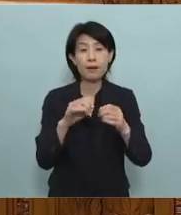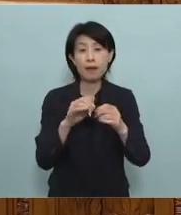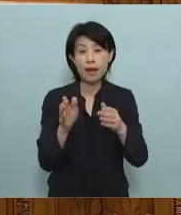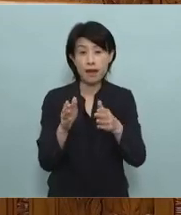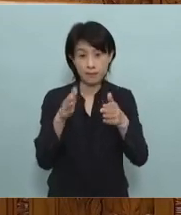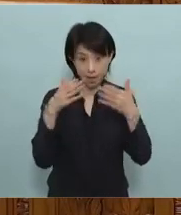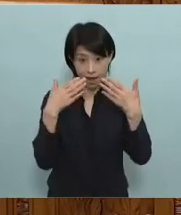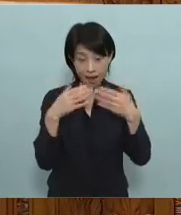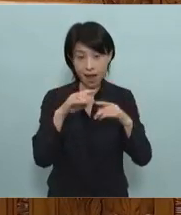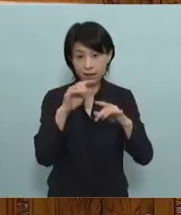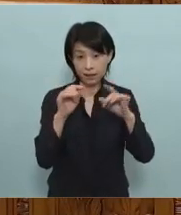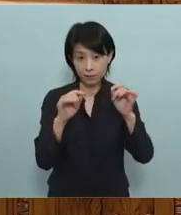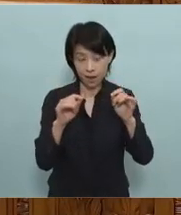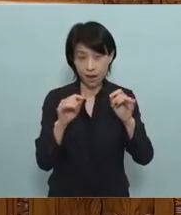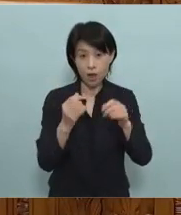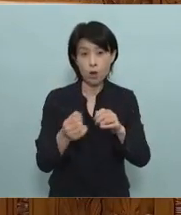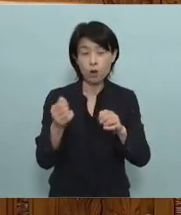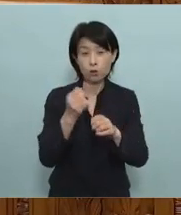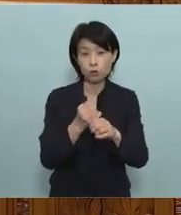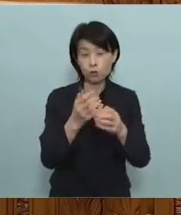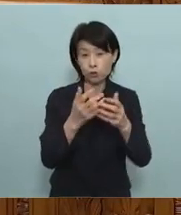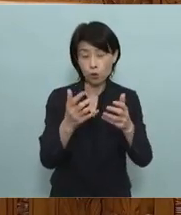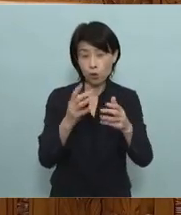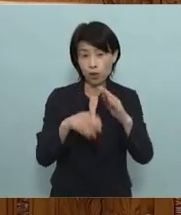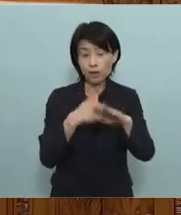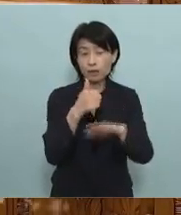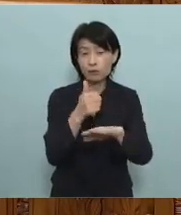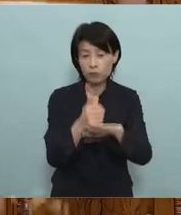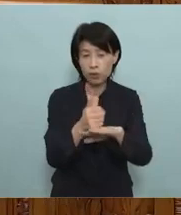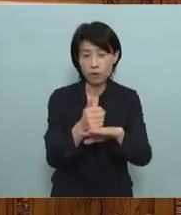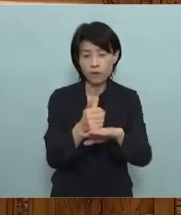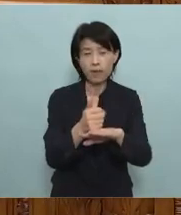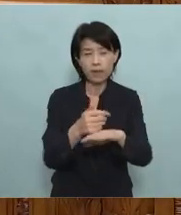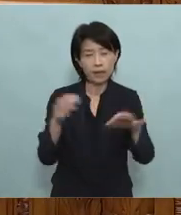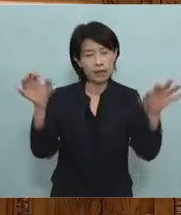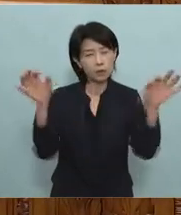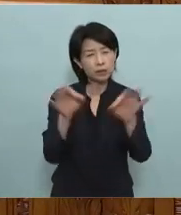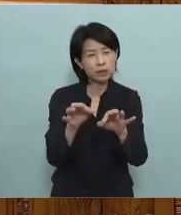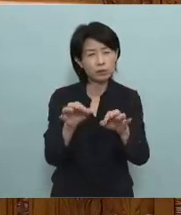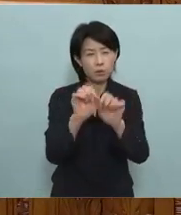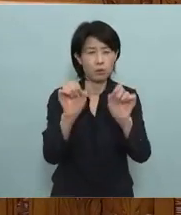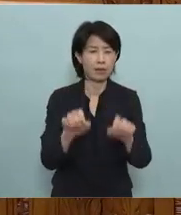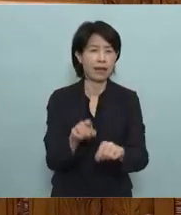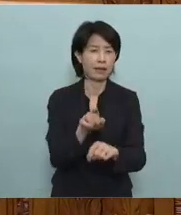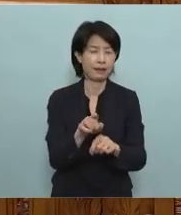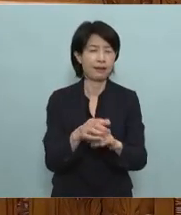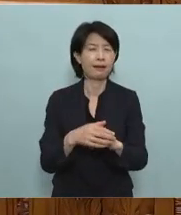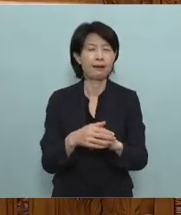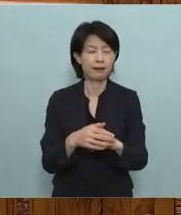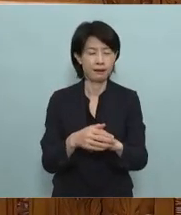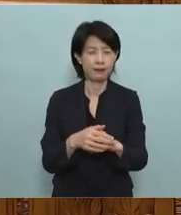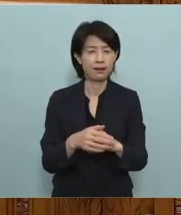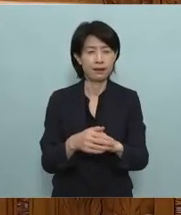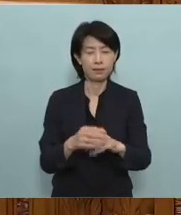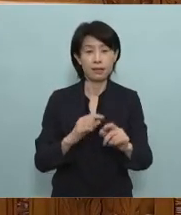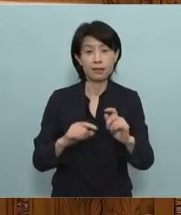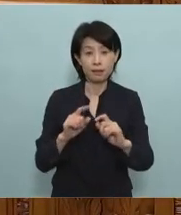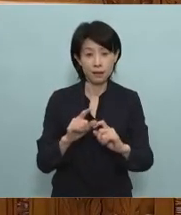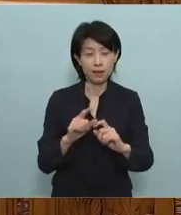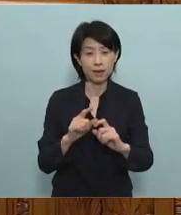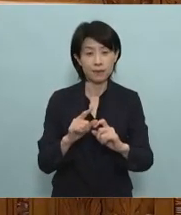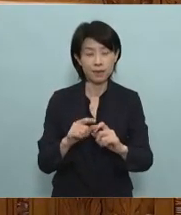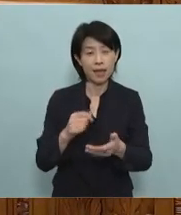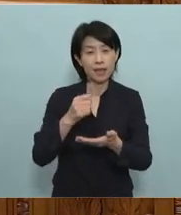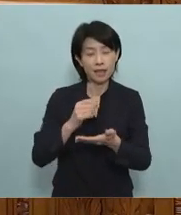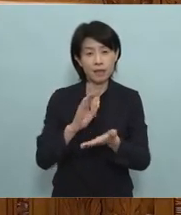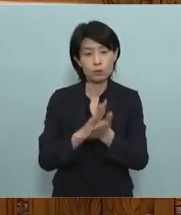関しては、実態のない政治団体への多額の寄付が問題視されています。さらに財務